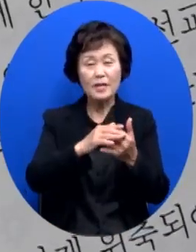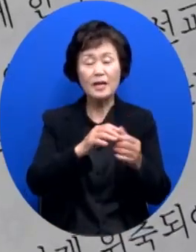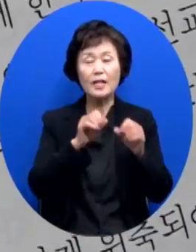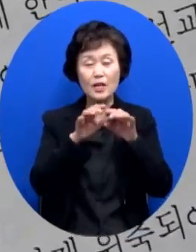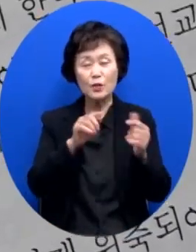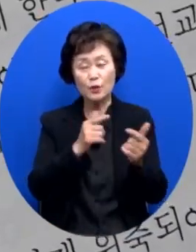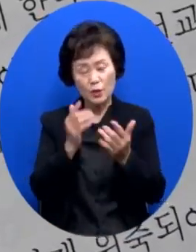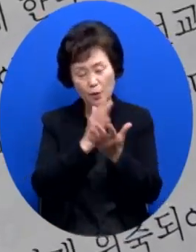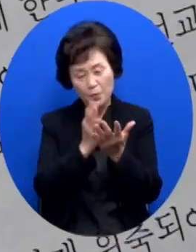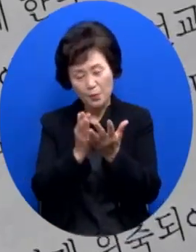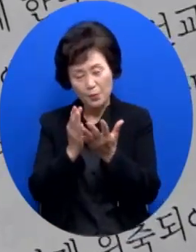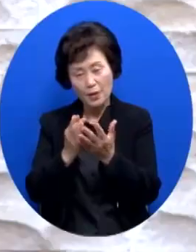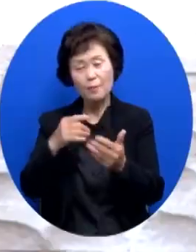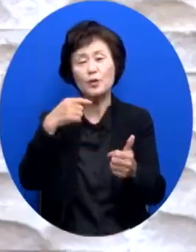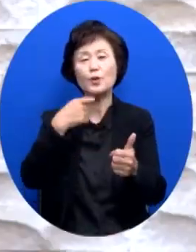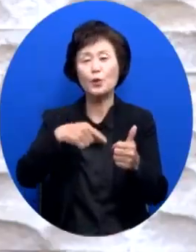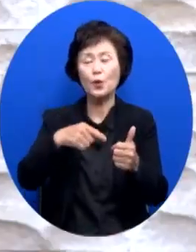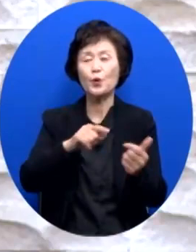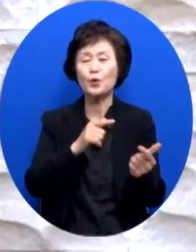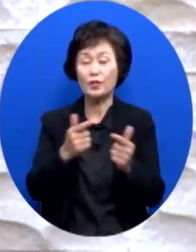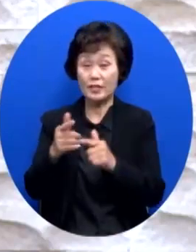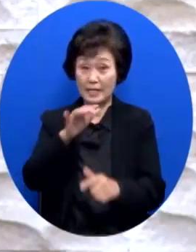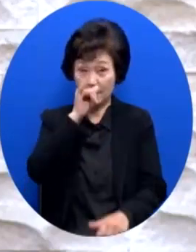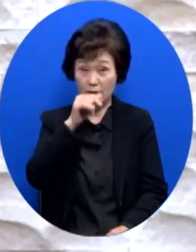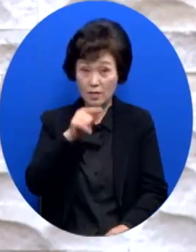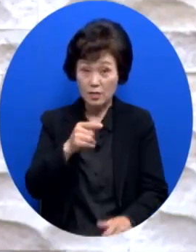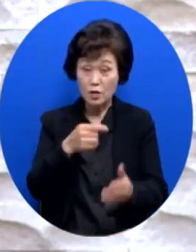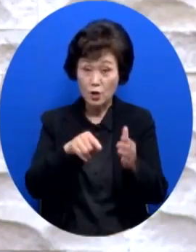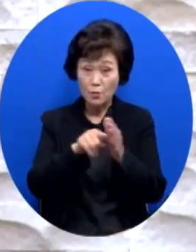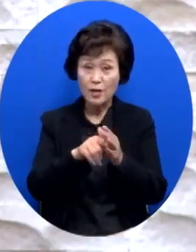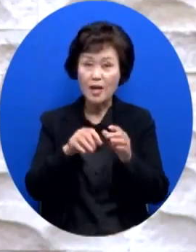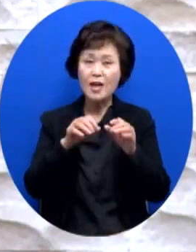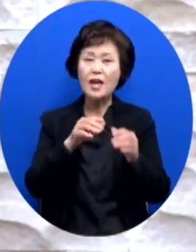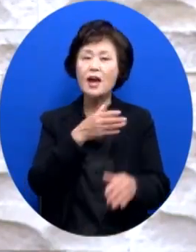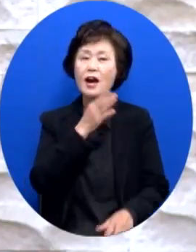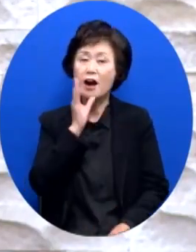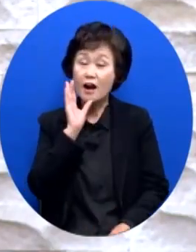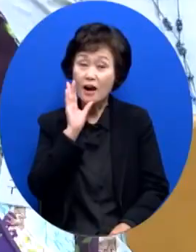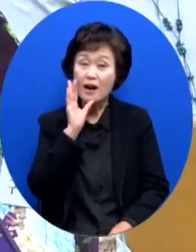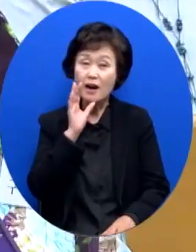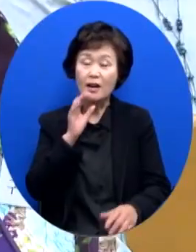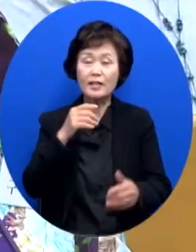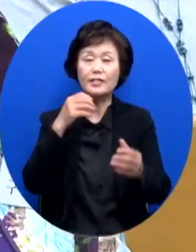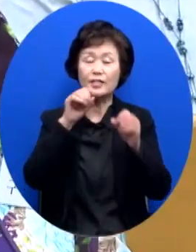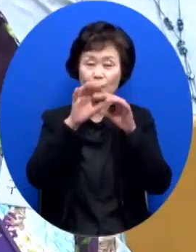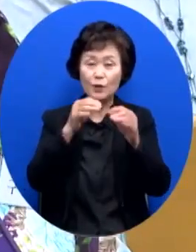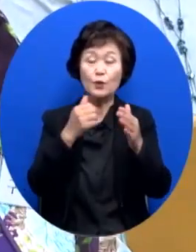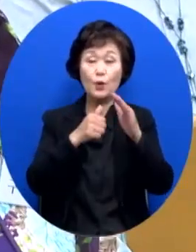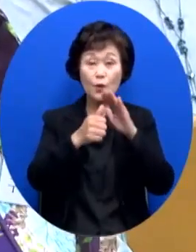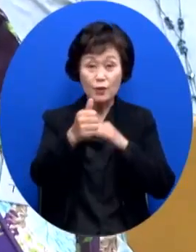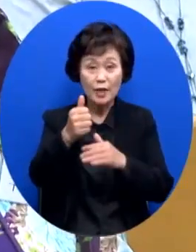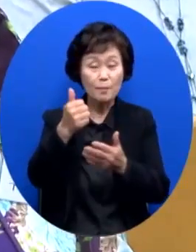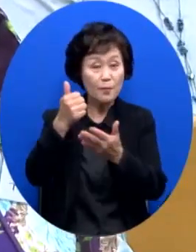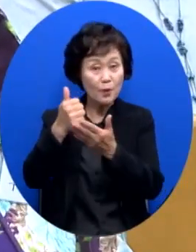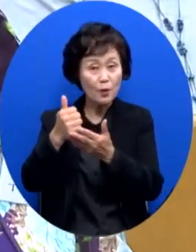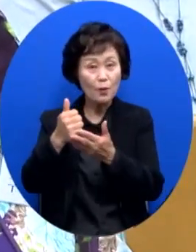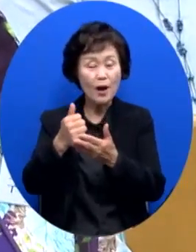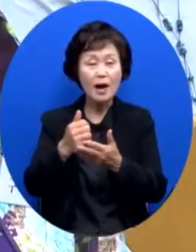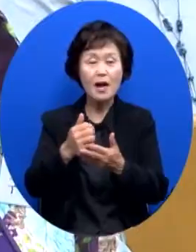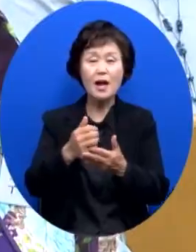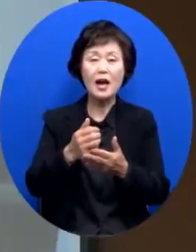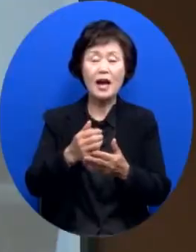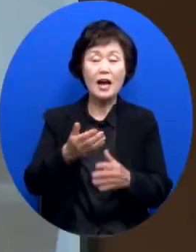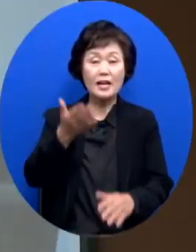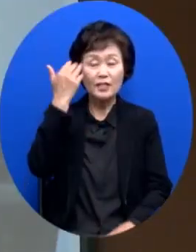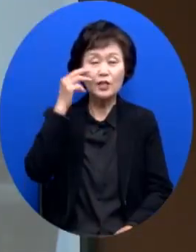있습니다. 이를 위해 시니어 선교 한국 대표 최철희 선교사와 영남신학대학교 전 총장 권영근 목사